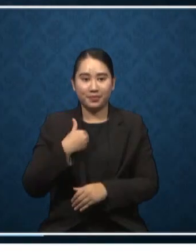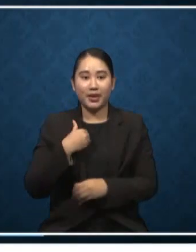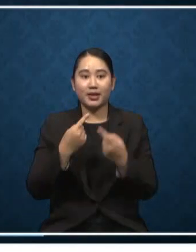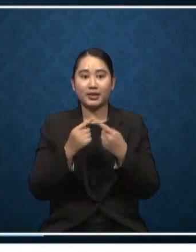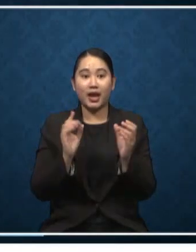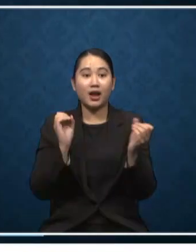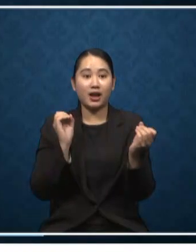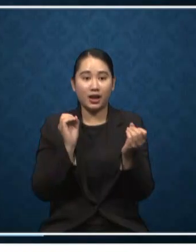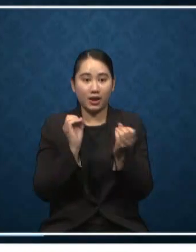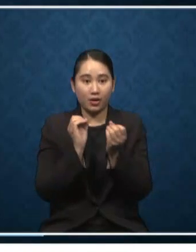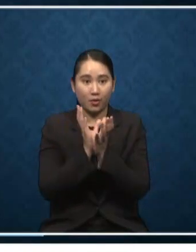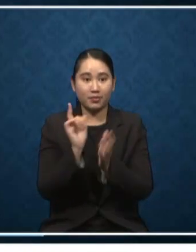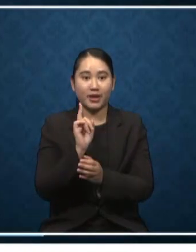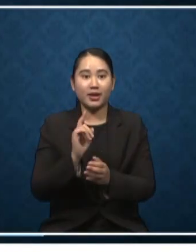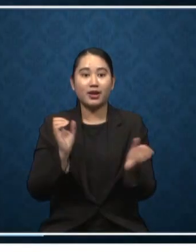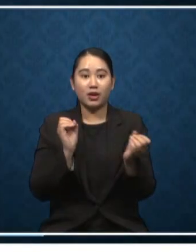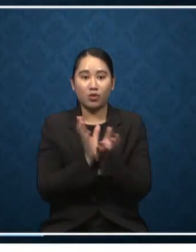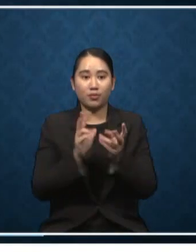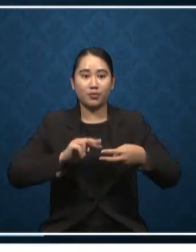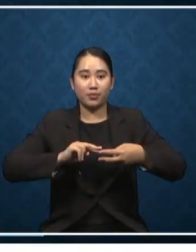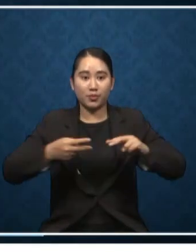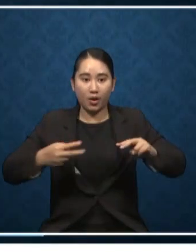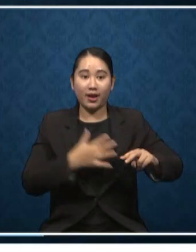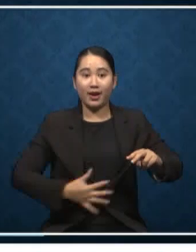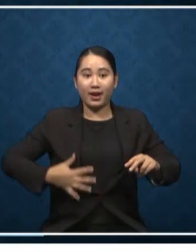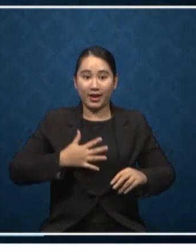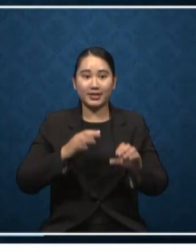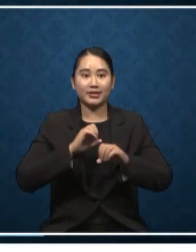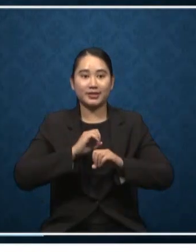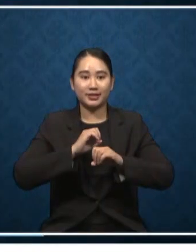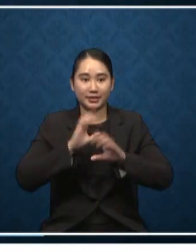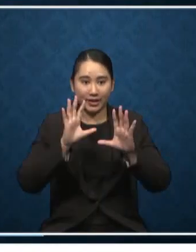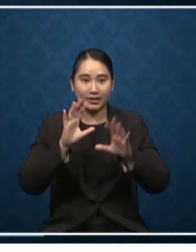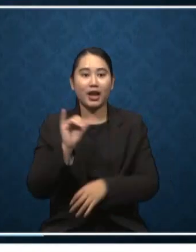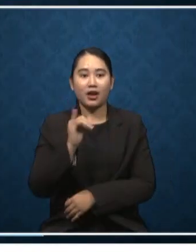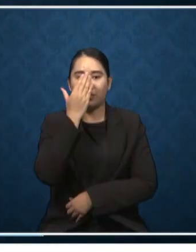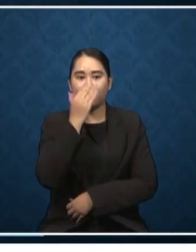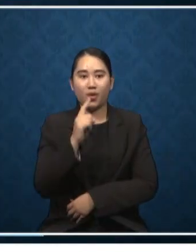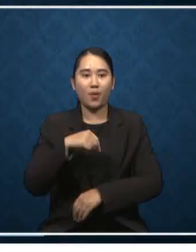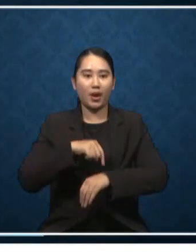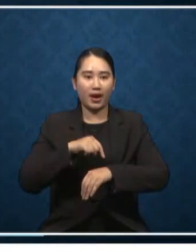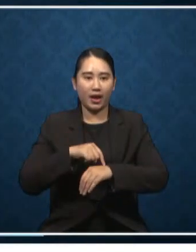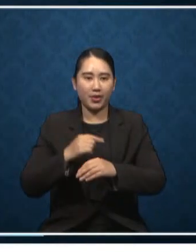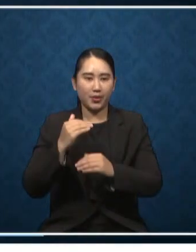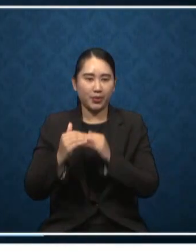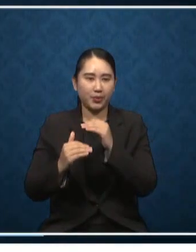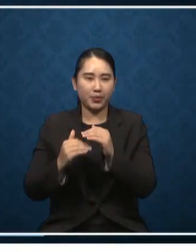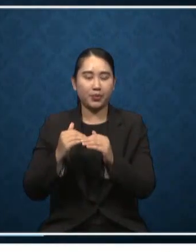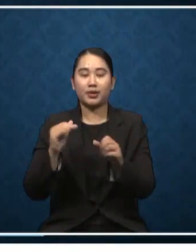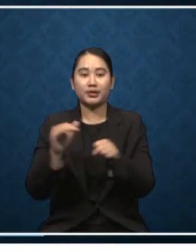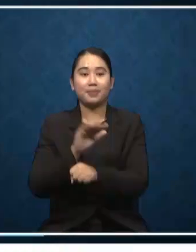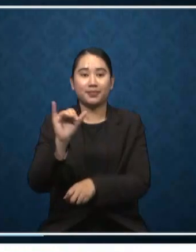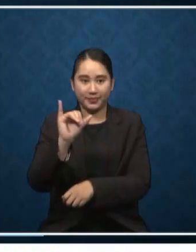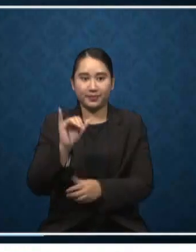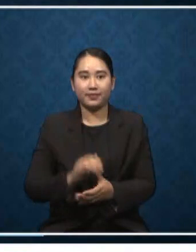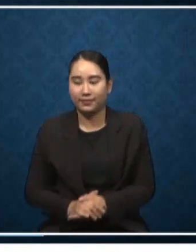ไมมผกระทบถึงหยิน ถขรมโโม ถึงร่างกายโยชดเจนเื่จากระยะเวลาของเรา ยไม่ถึง เท่ากับตางประเทศทก็เกิ